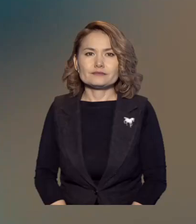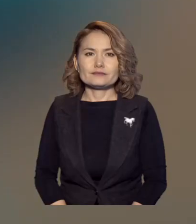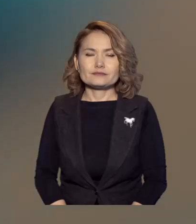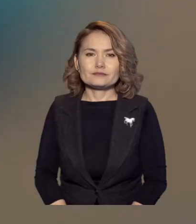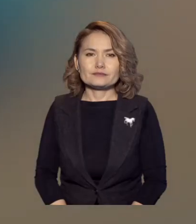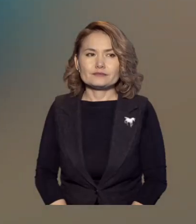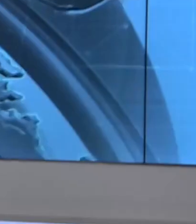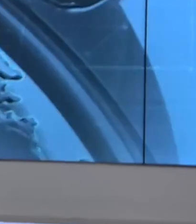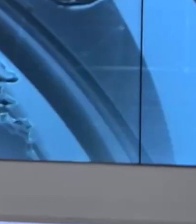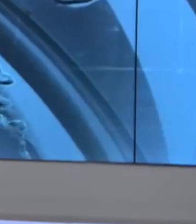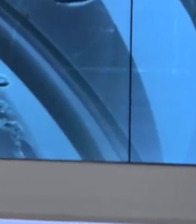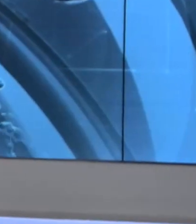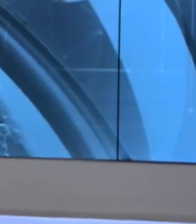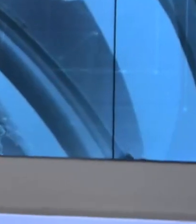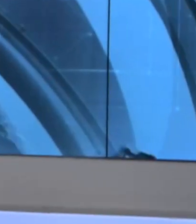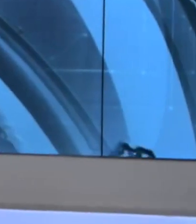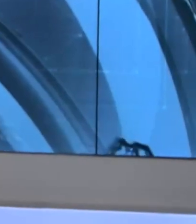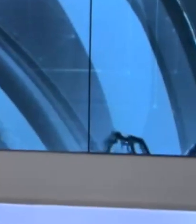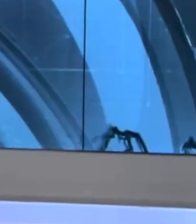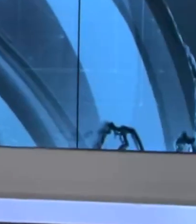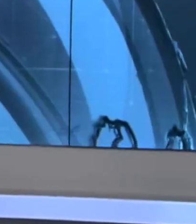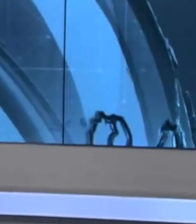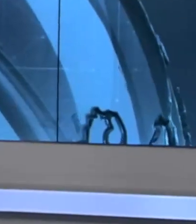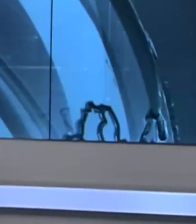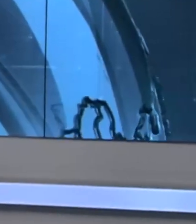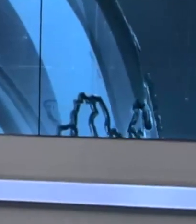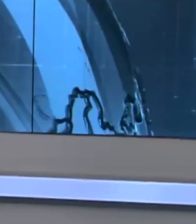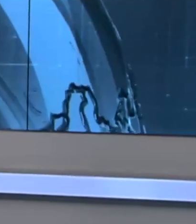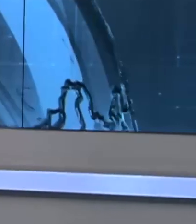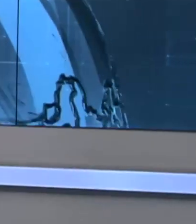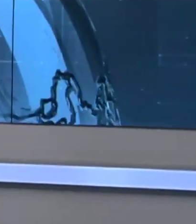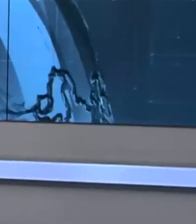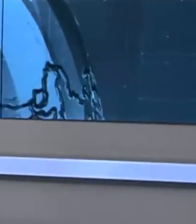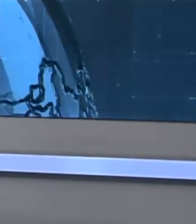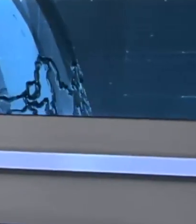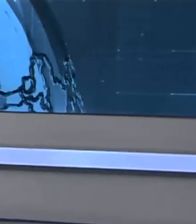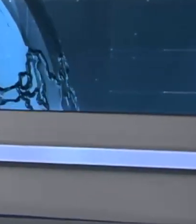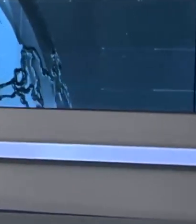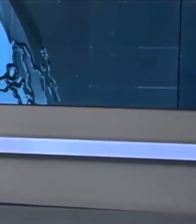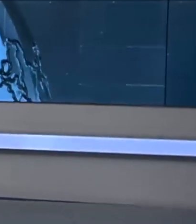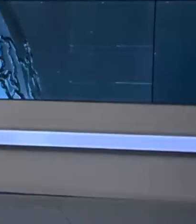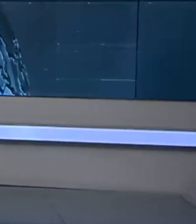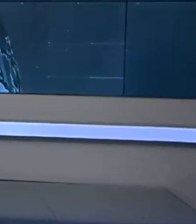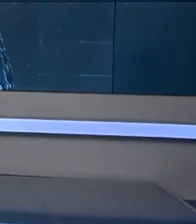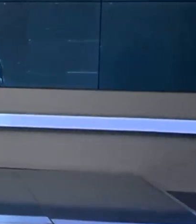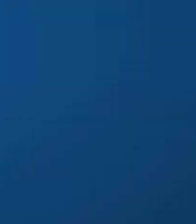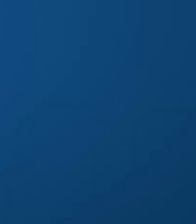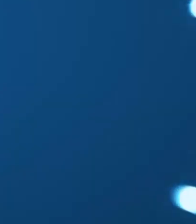Әзірге осы кезекті шығарылым 17:00-де жүздескенше.